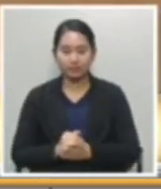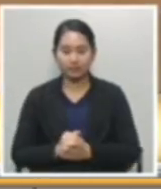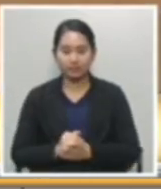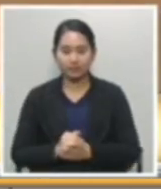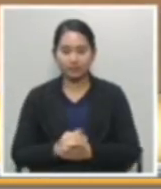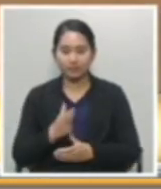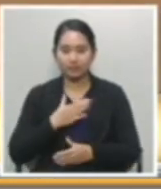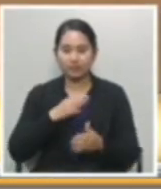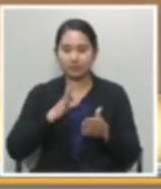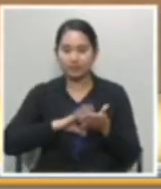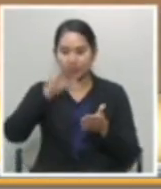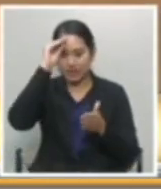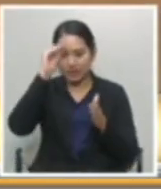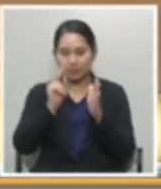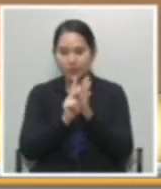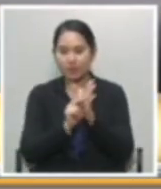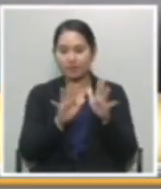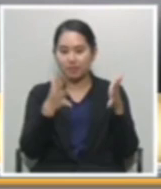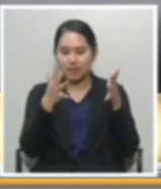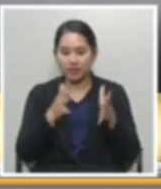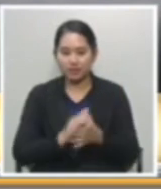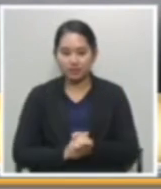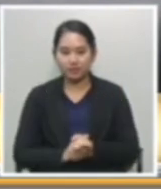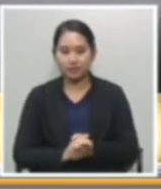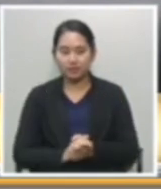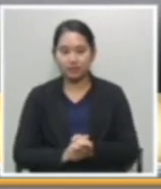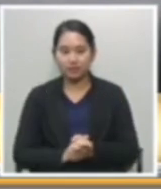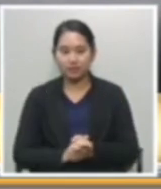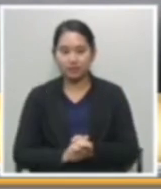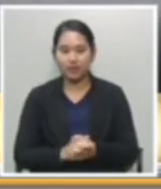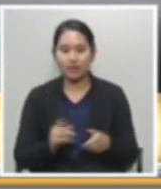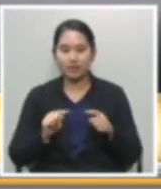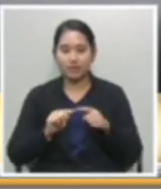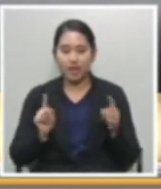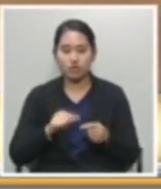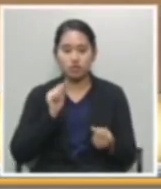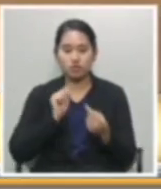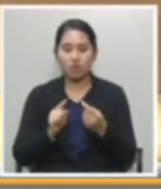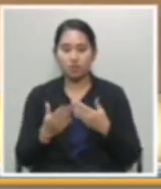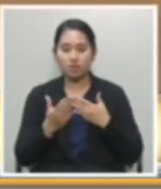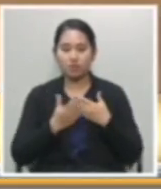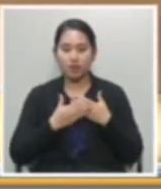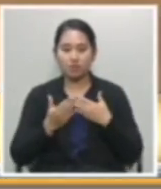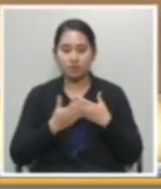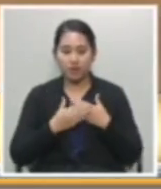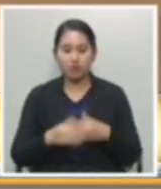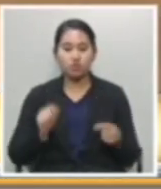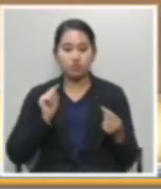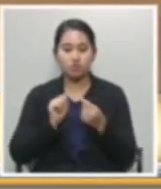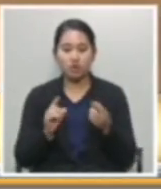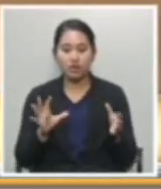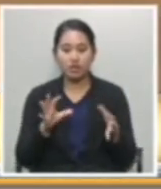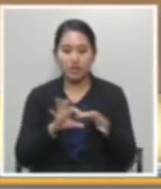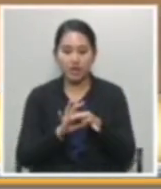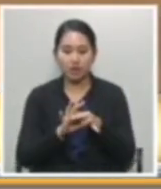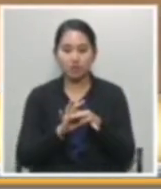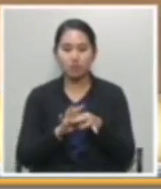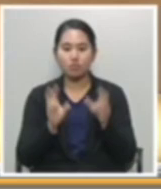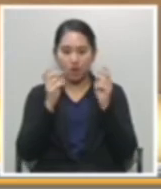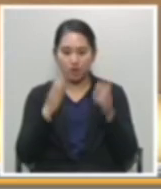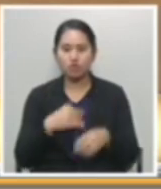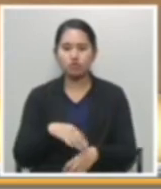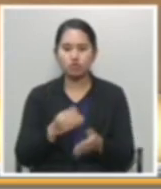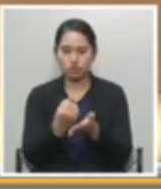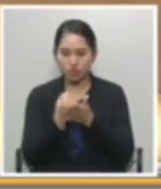ผมไม่ได้เรียนหรอกครับ แต่ว่าไม่ได้เรียนก็ จากสามัญสำนึกแล้วเวลาอภิปรายเราก็ต้องเข้าสู่ประเด็น ขอให้หยุดท่านวางตัวเป็นกลางนะ